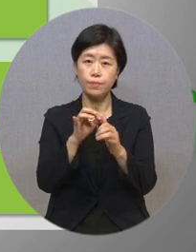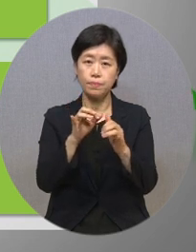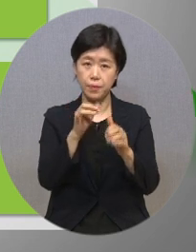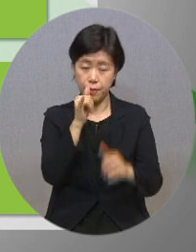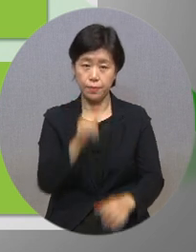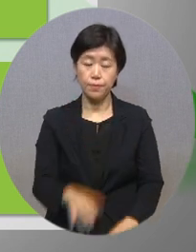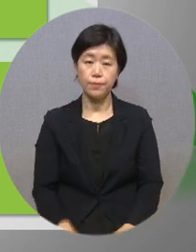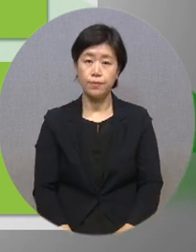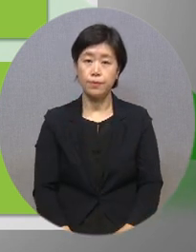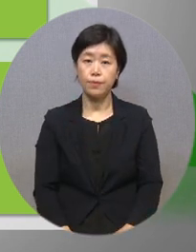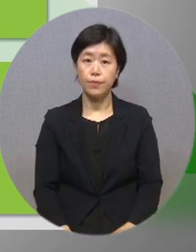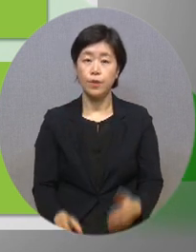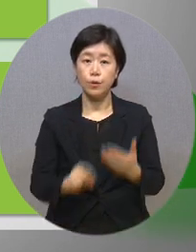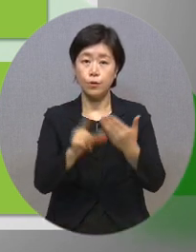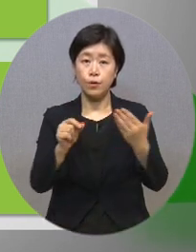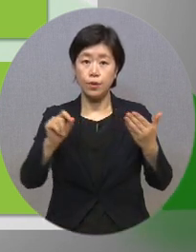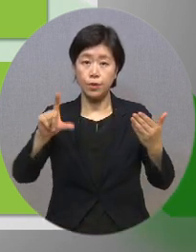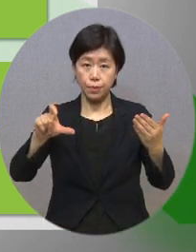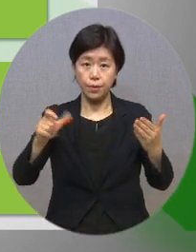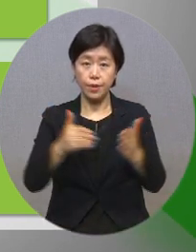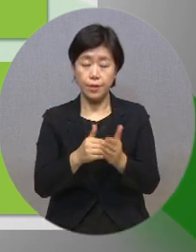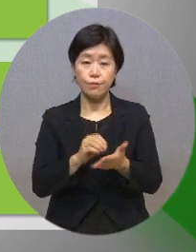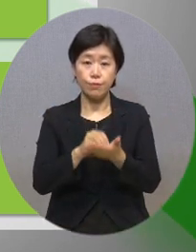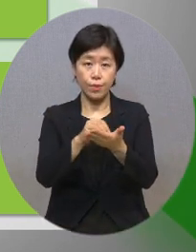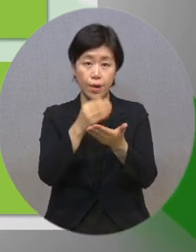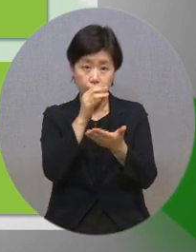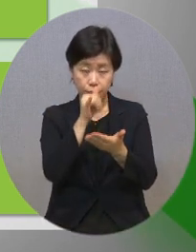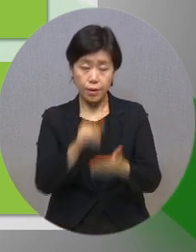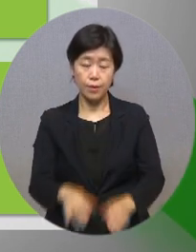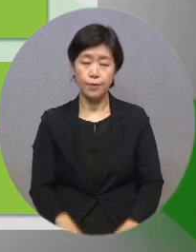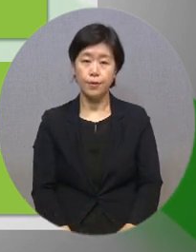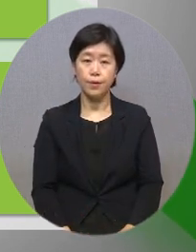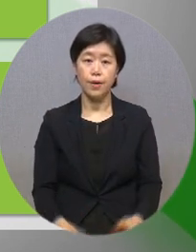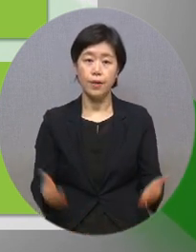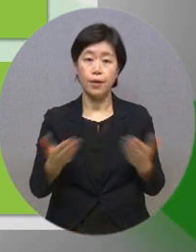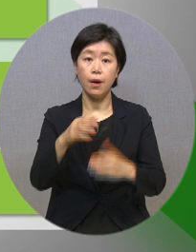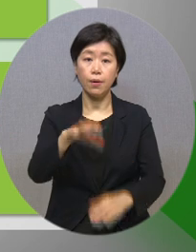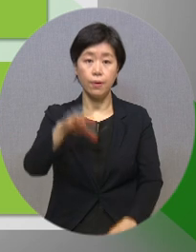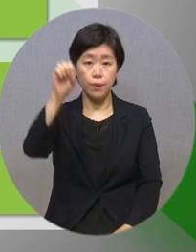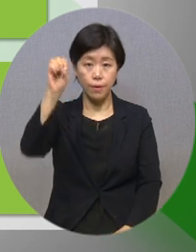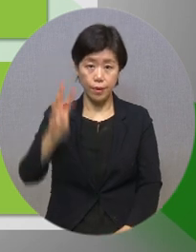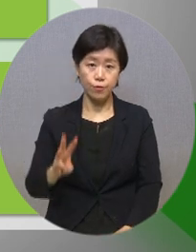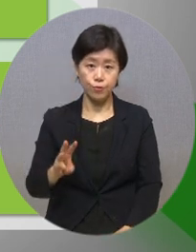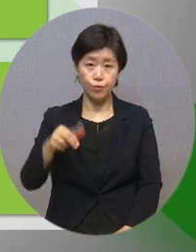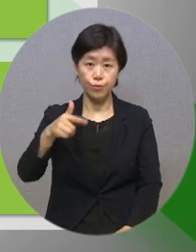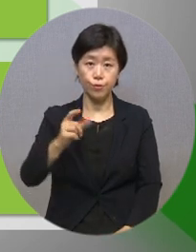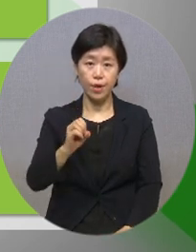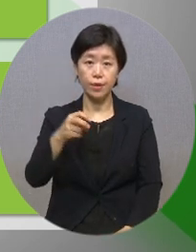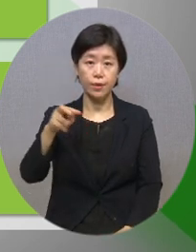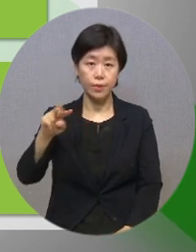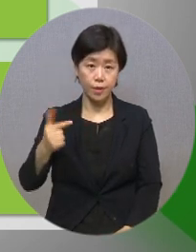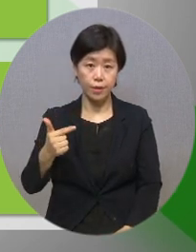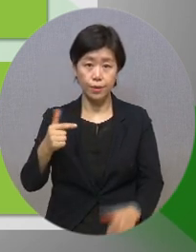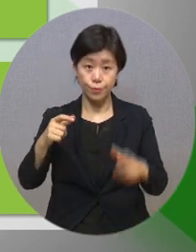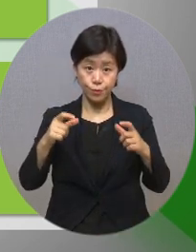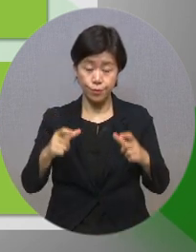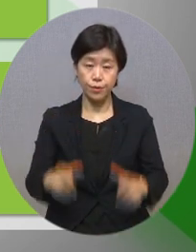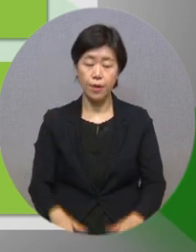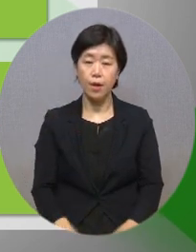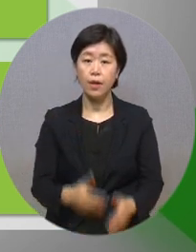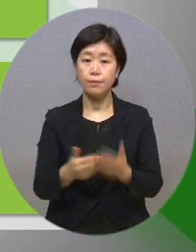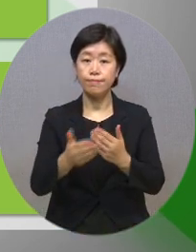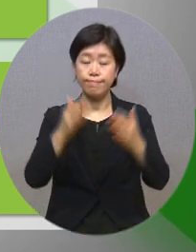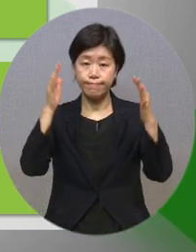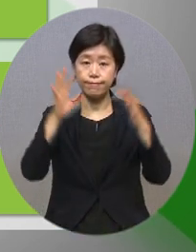마감일은 9월 15일까지며 근무지는 광주시 광산구입니다. 경력과 학력은 무관하며 장애인만